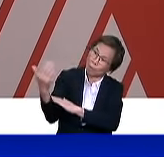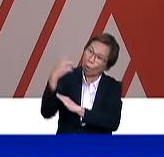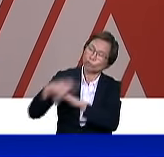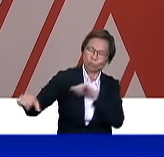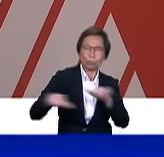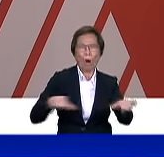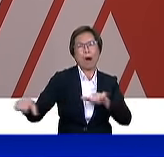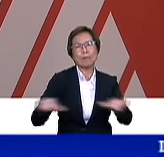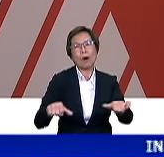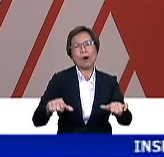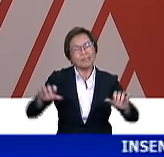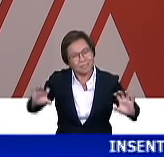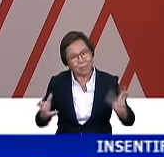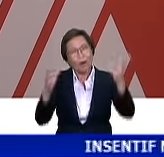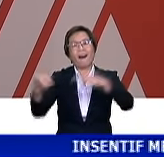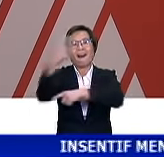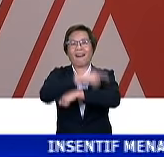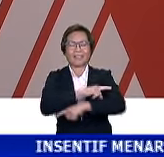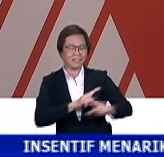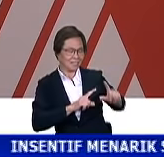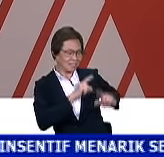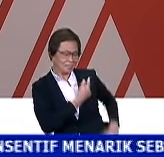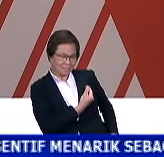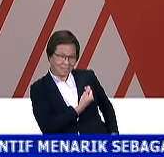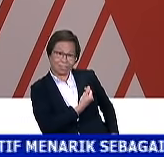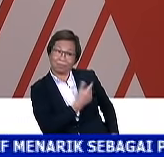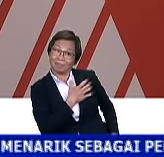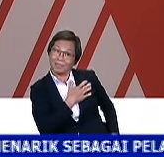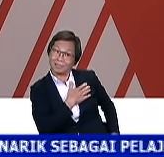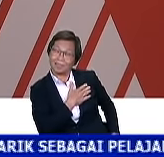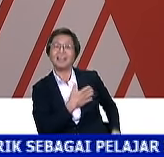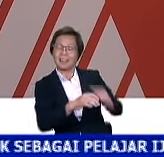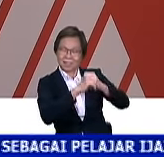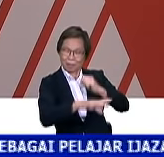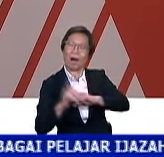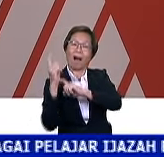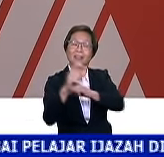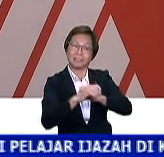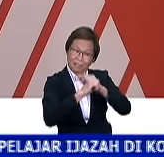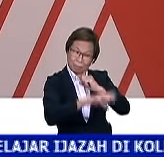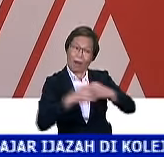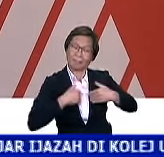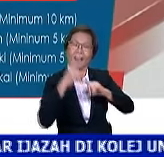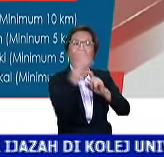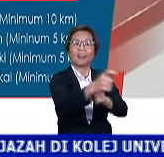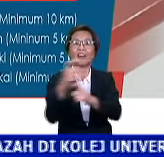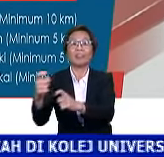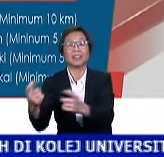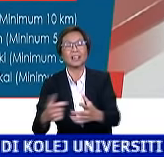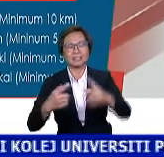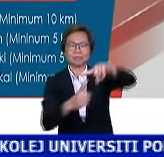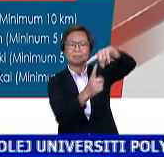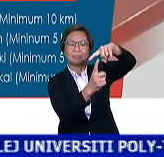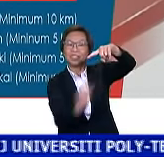melaksanakan aktiviti sempena Hari Jantung Malaysia, yang mana kempen itu juga kita memberikan hadiah kepada orang ramai iaitu dengan sepasang